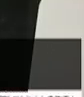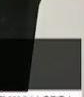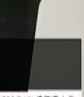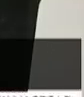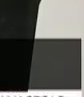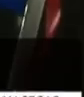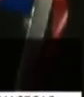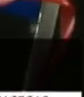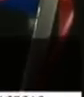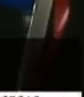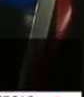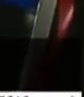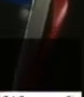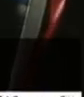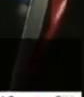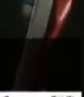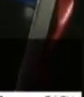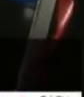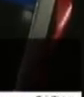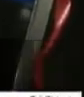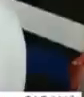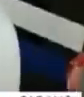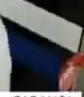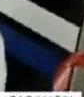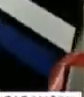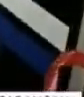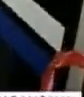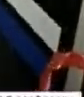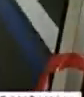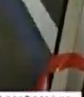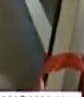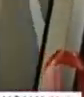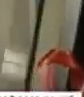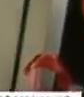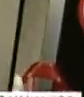Kerajaan tidak akan melabur projek kereta nasional ketiga.